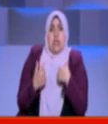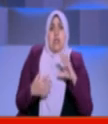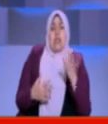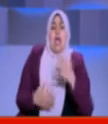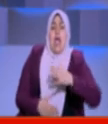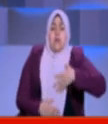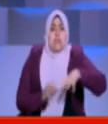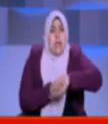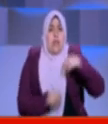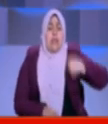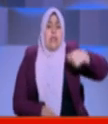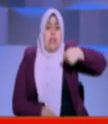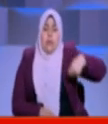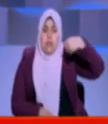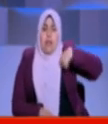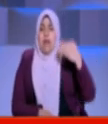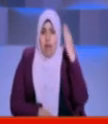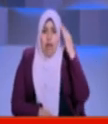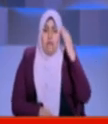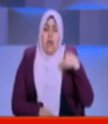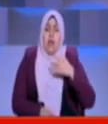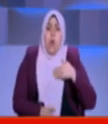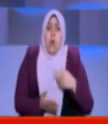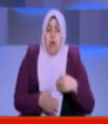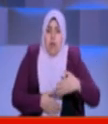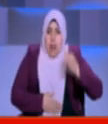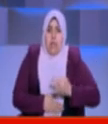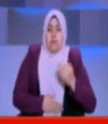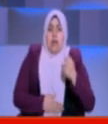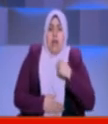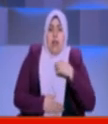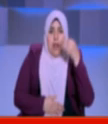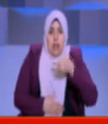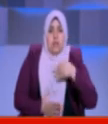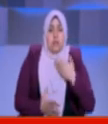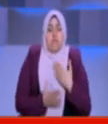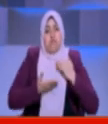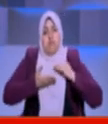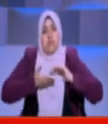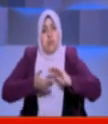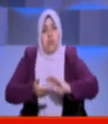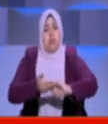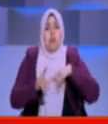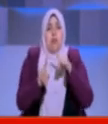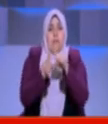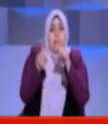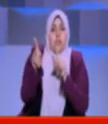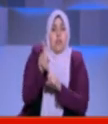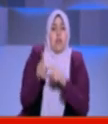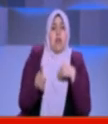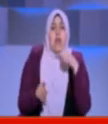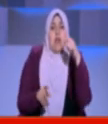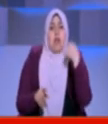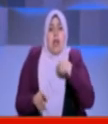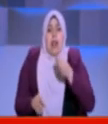وكان واجب علينا أن نتقدم بتشكيل الحكومة في وقت أسرع،